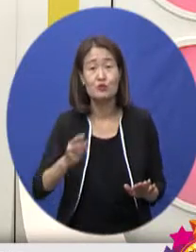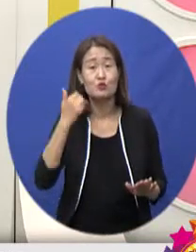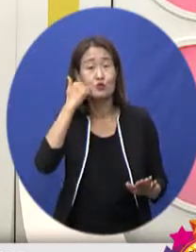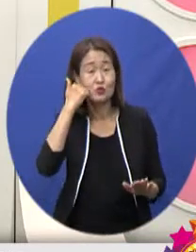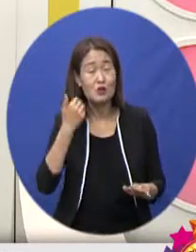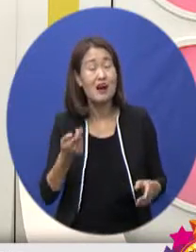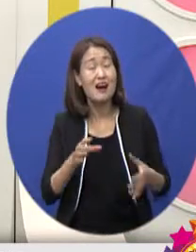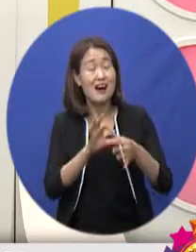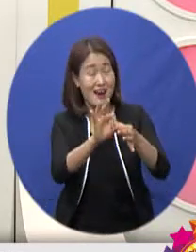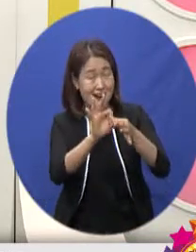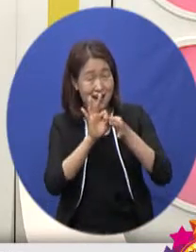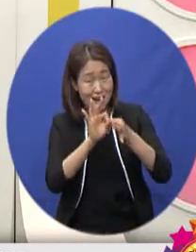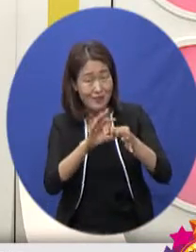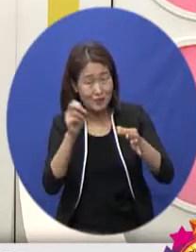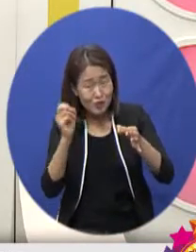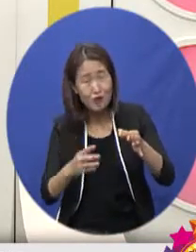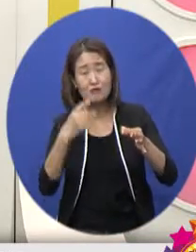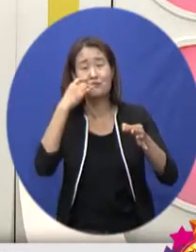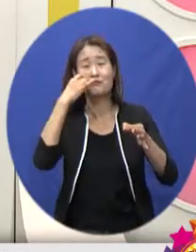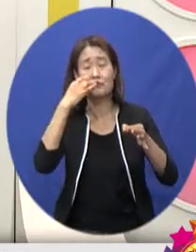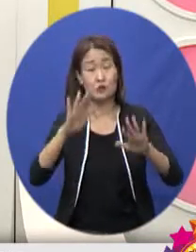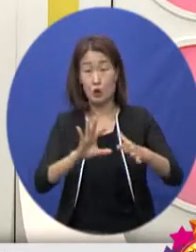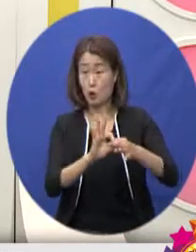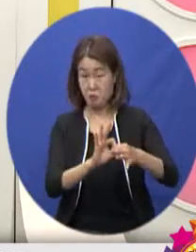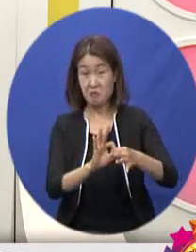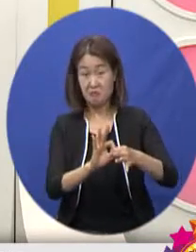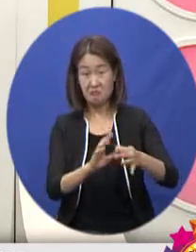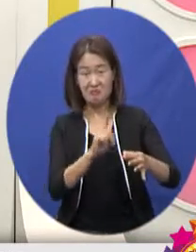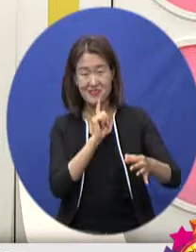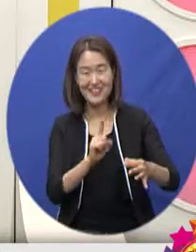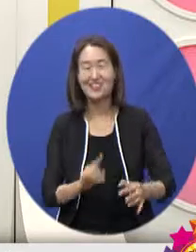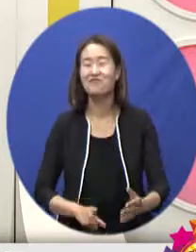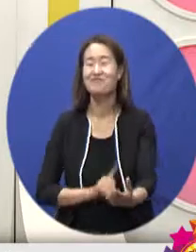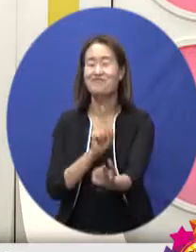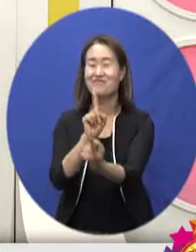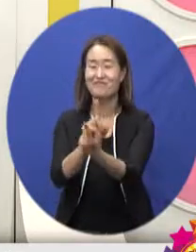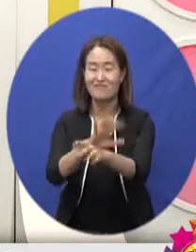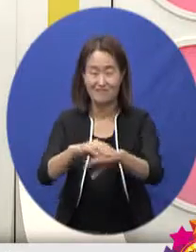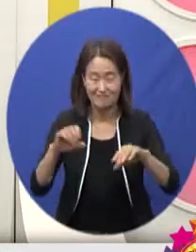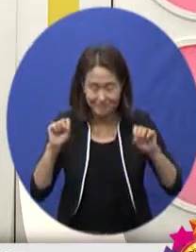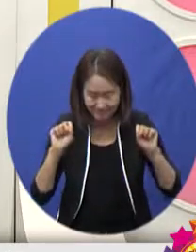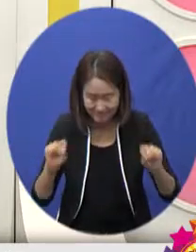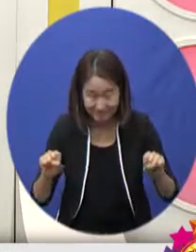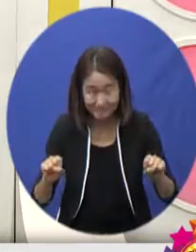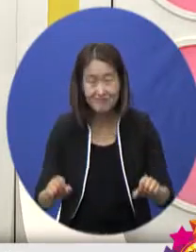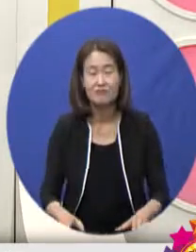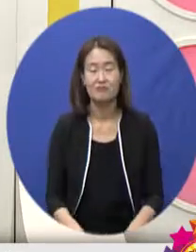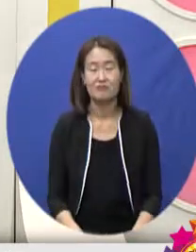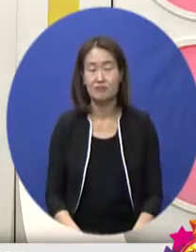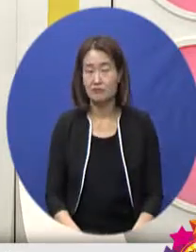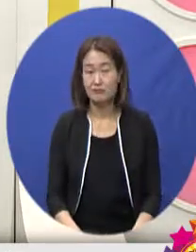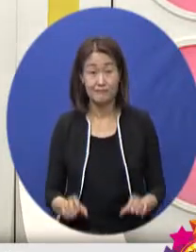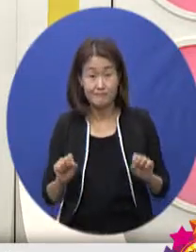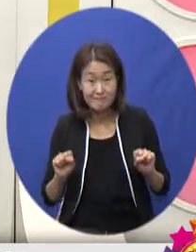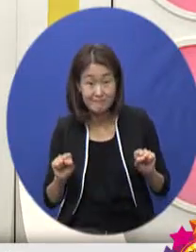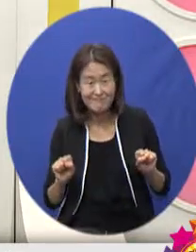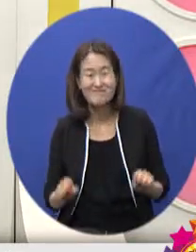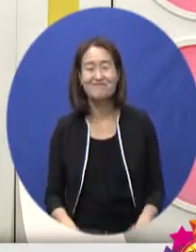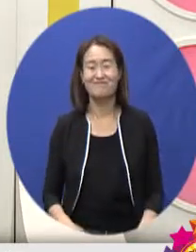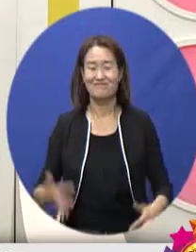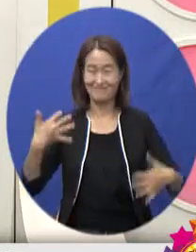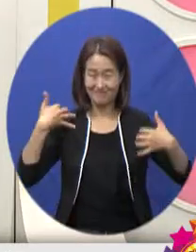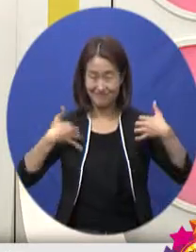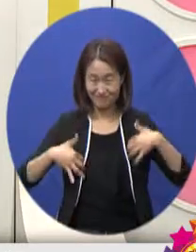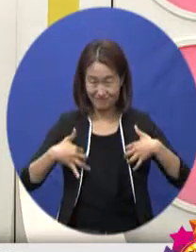분과 인연이 될지 다음 분 연결됐다고 네. 하니까 만나보도록 할게요. 안녕하세요. 안녕하세요. 네,